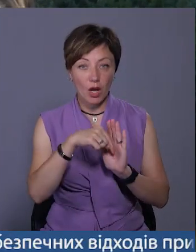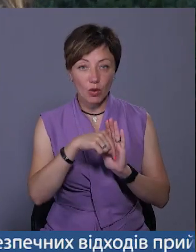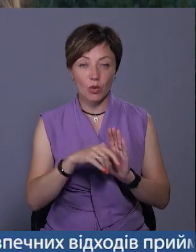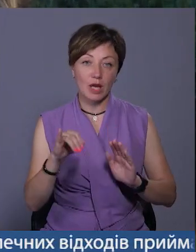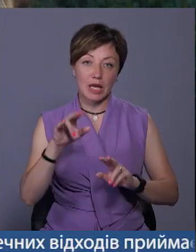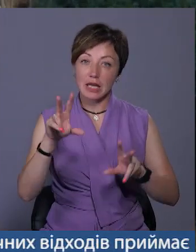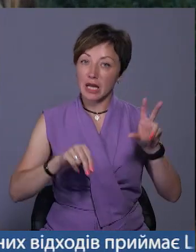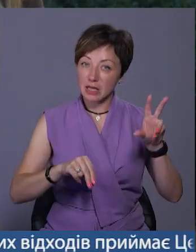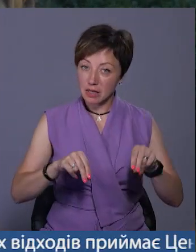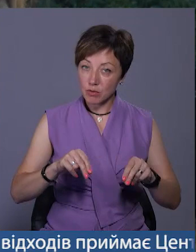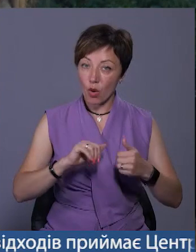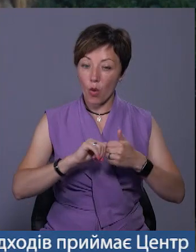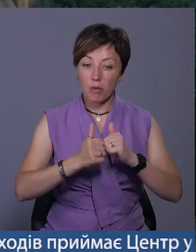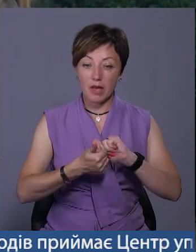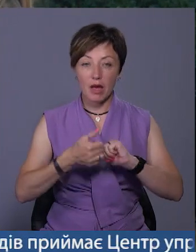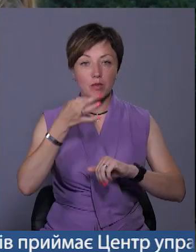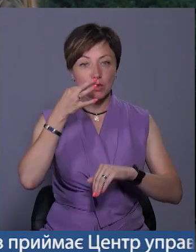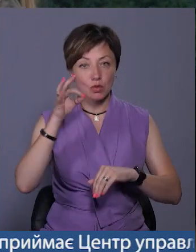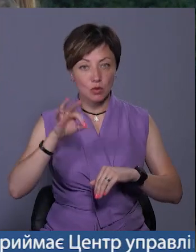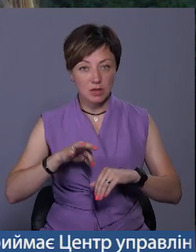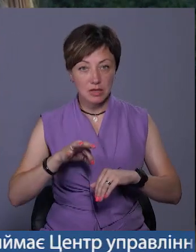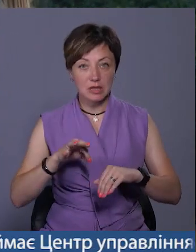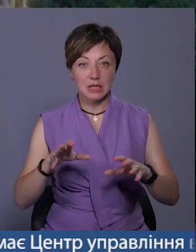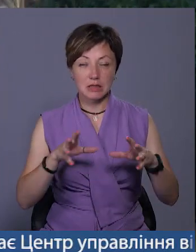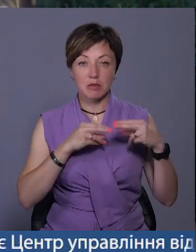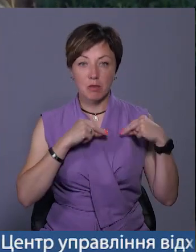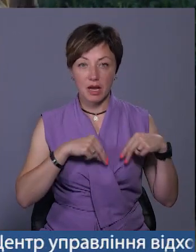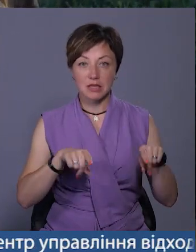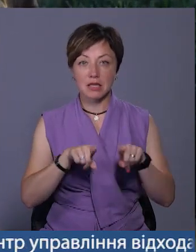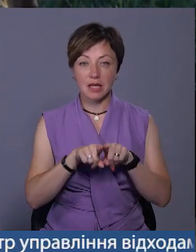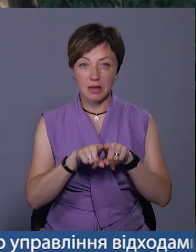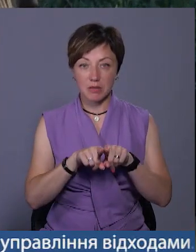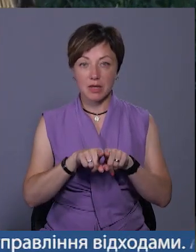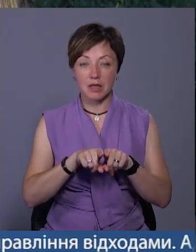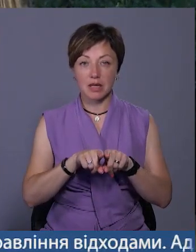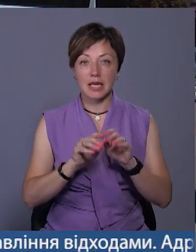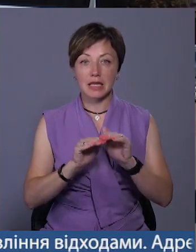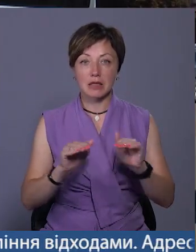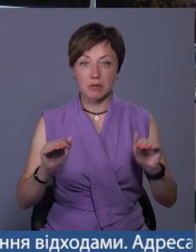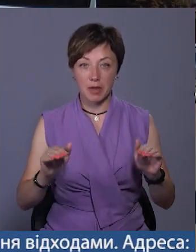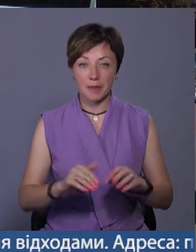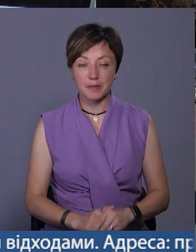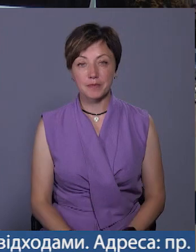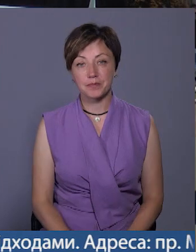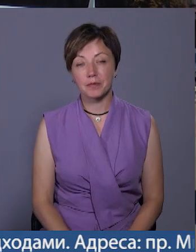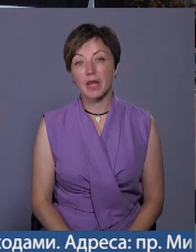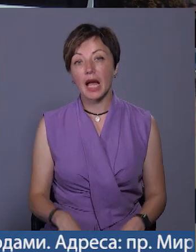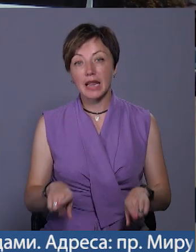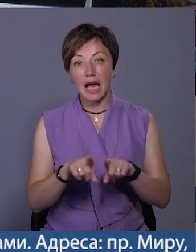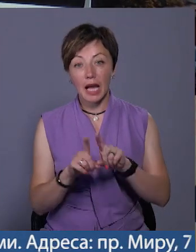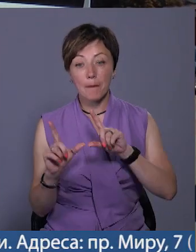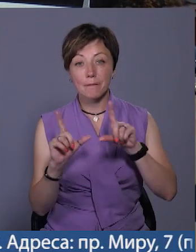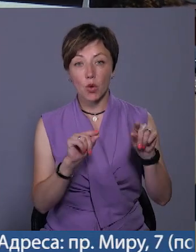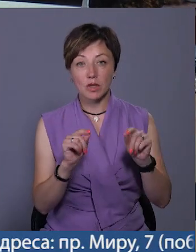і надіємося, що ми обміняємося досвідом співпраці з такими дітьми. Такі поїздки влаштовують для